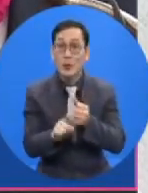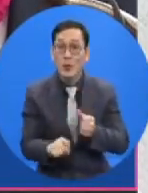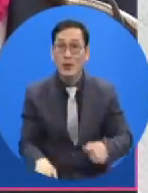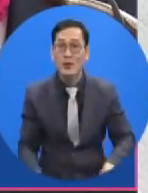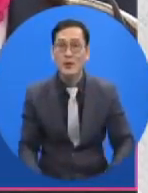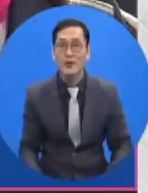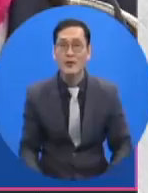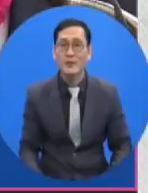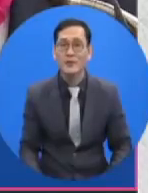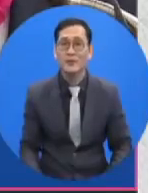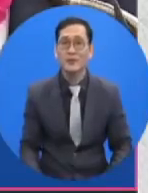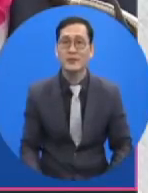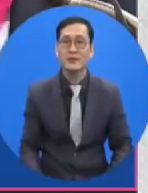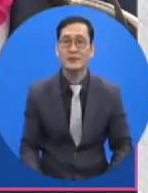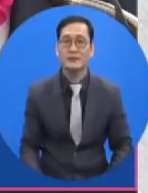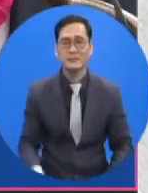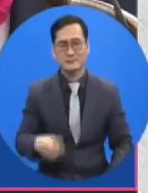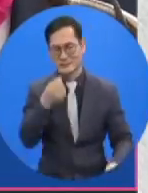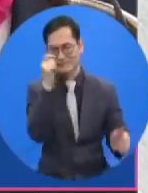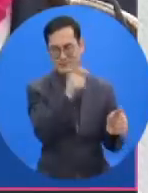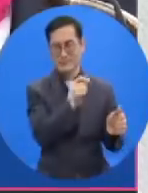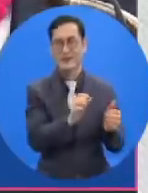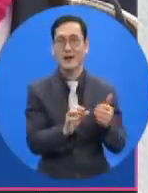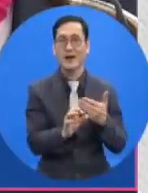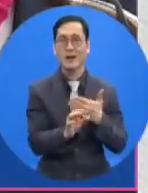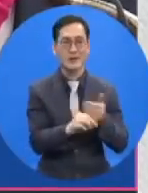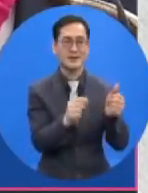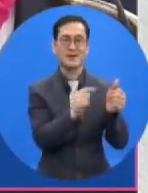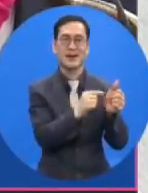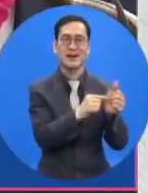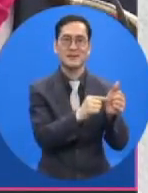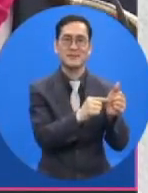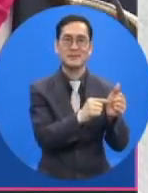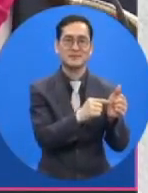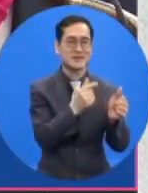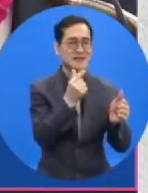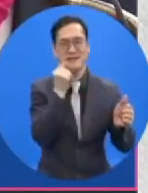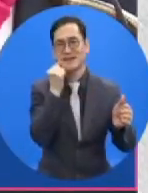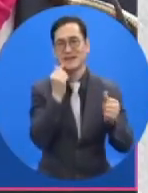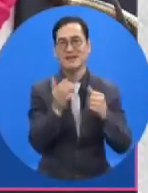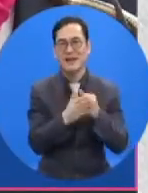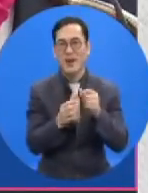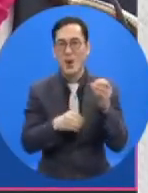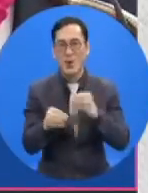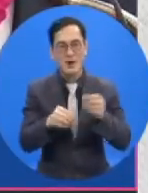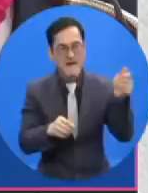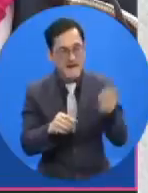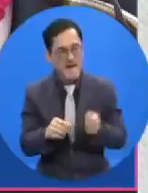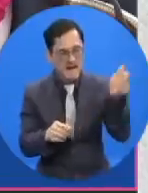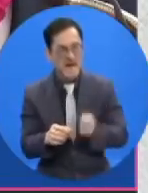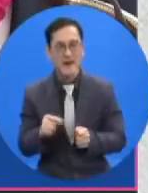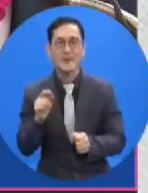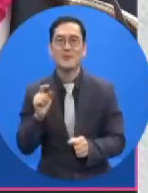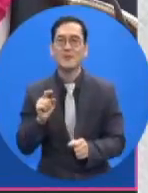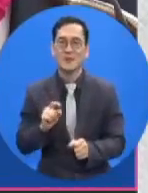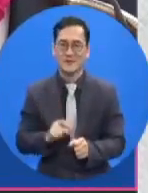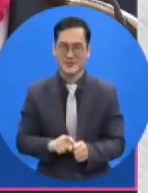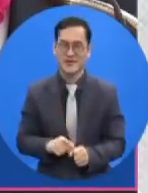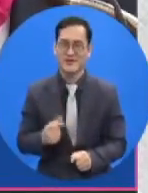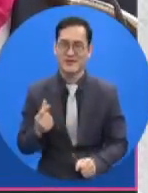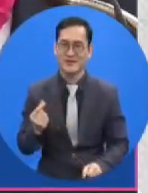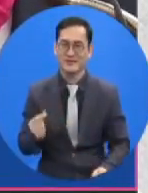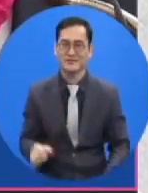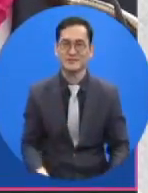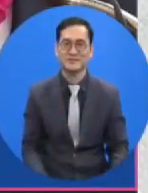오히려 저 같은 사람들이 보기에는 저 양반이 역시 좀 무게감이 있나 보다, 그런 느낌이 반대로 드는 것이 아닌가